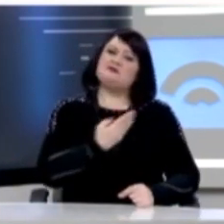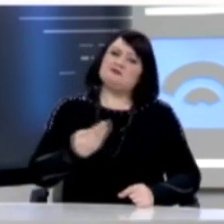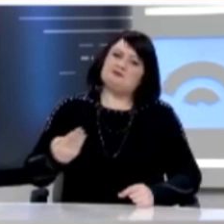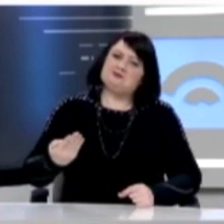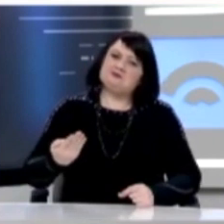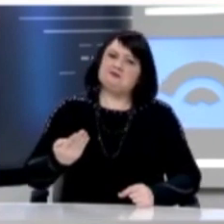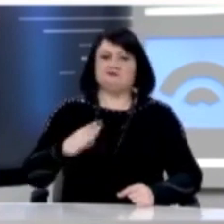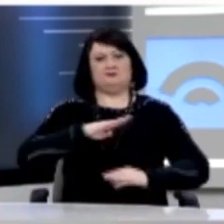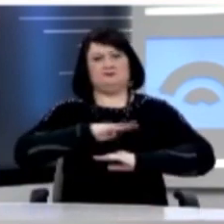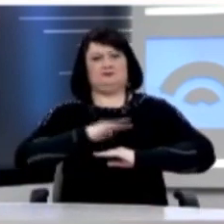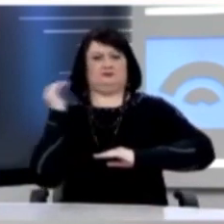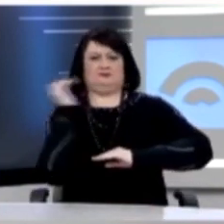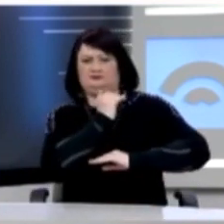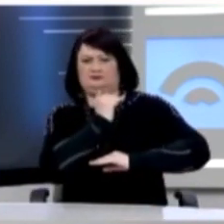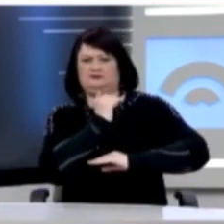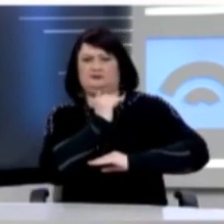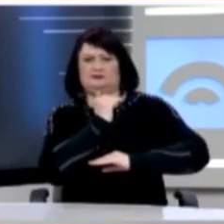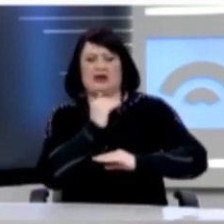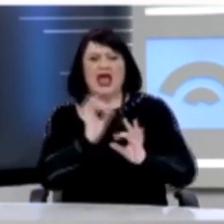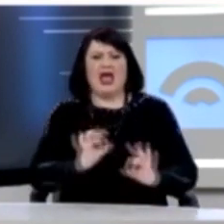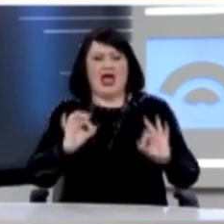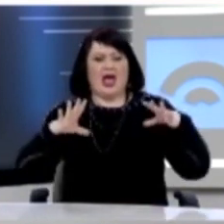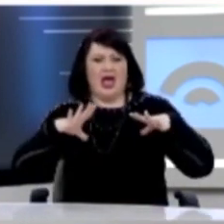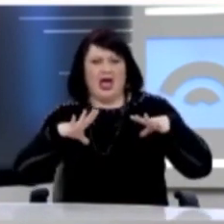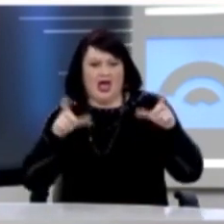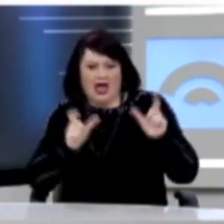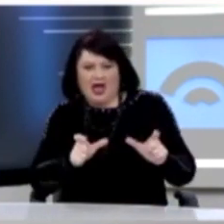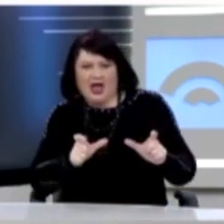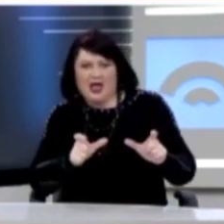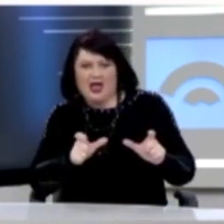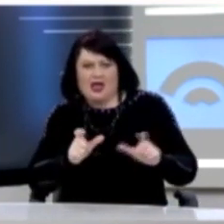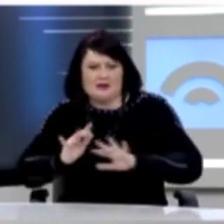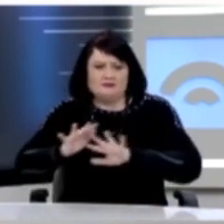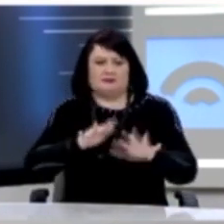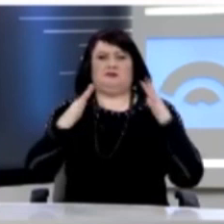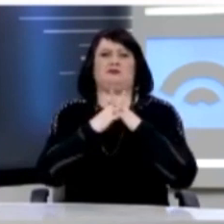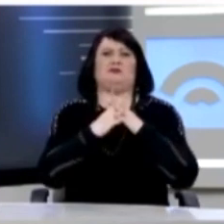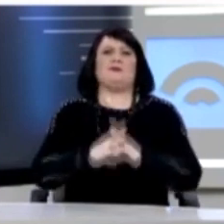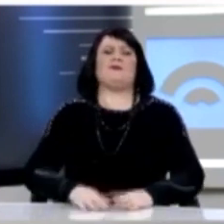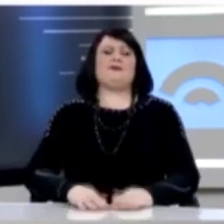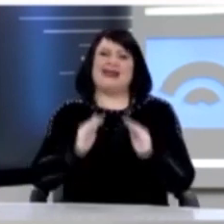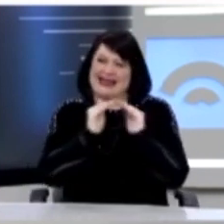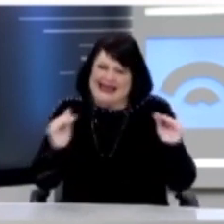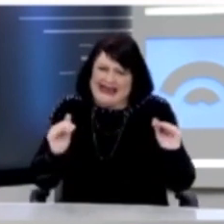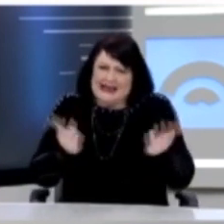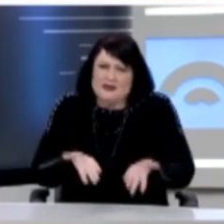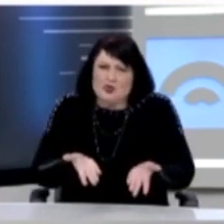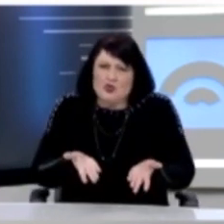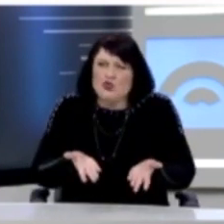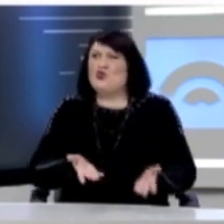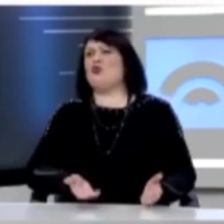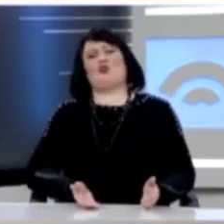δηλαδή δυνάμεις ταχείας επέμβασης σε διάταξη μάχης? Ποια ειρήνη εξασφαλίζεται για τους λαούς με το δόγμα για το